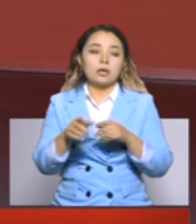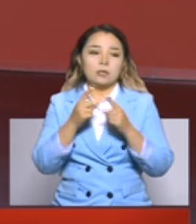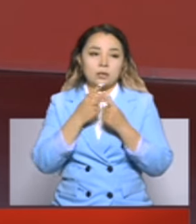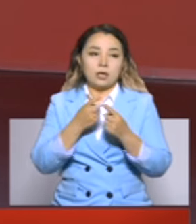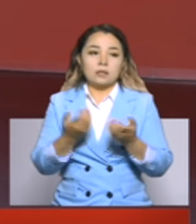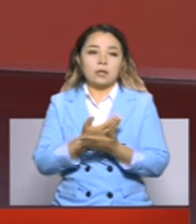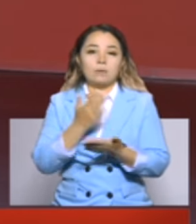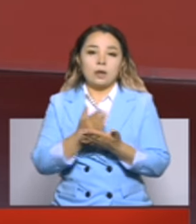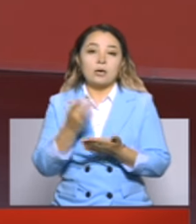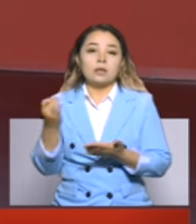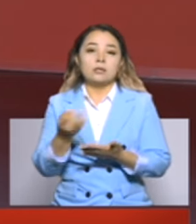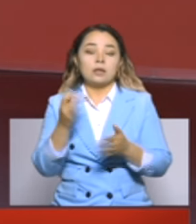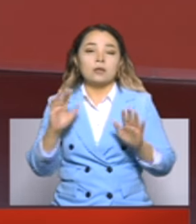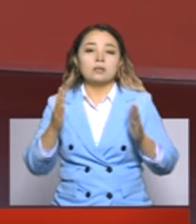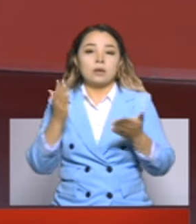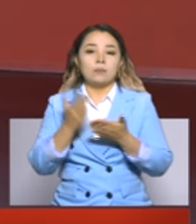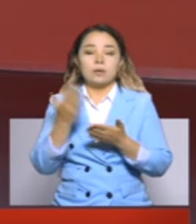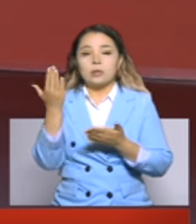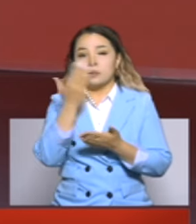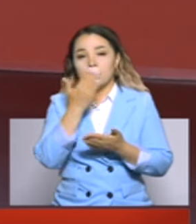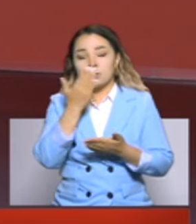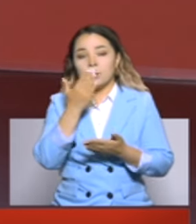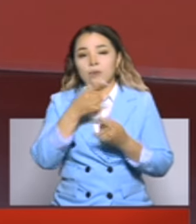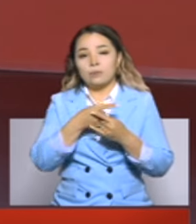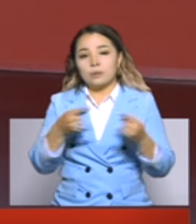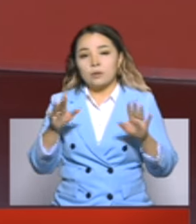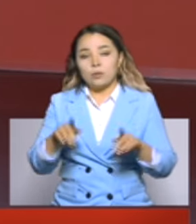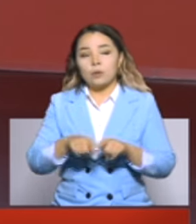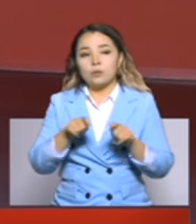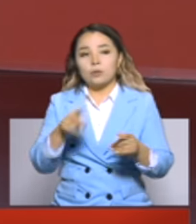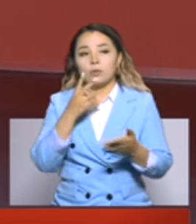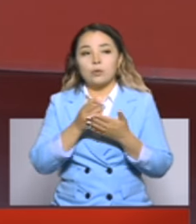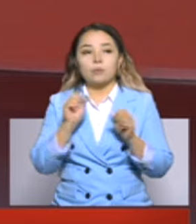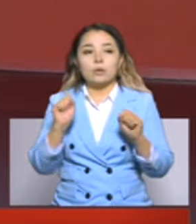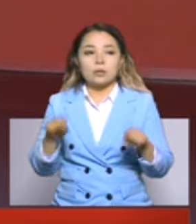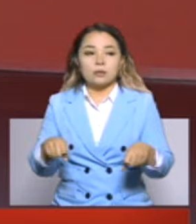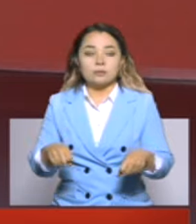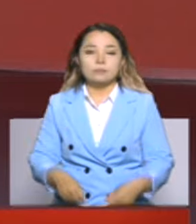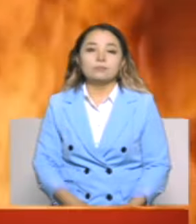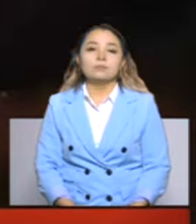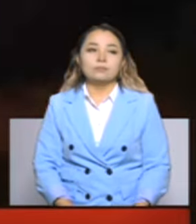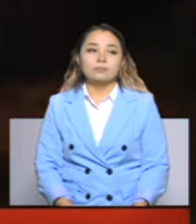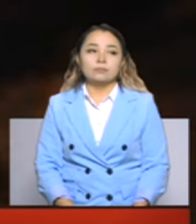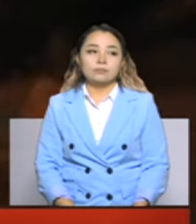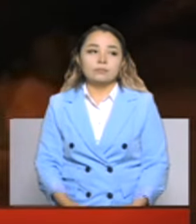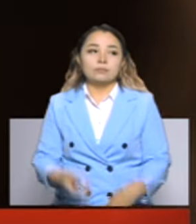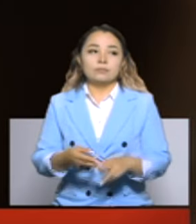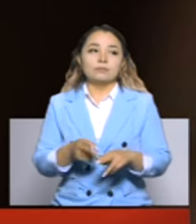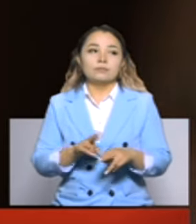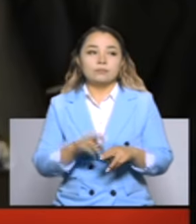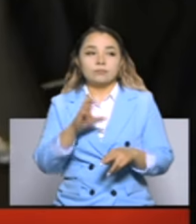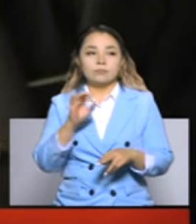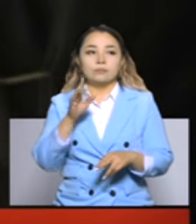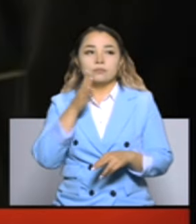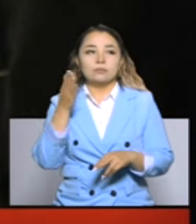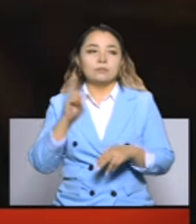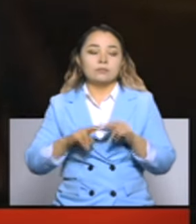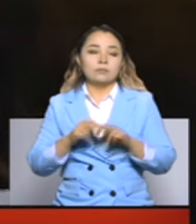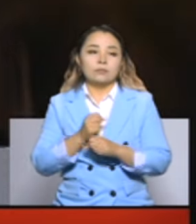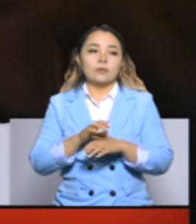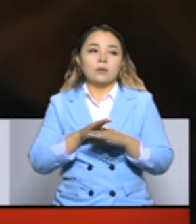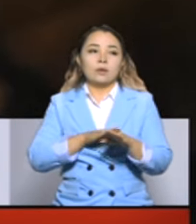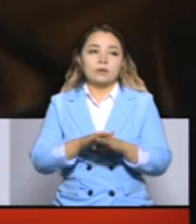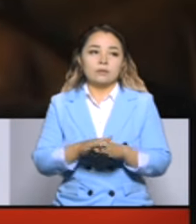баяндайды. Қызықты хикаяға толы фильмді кинотеатрлардан көруге болады. Бұл кеңес мемлекетінің қолдан жасаған